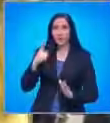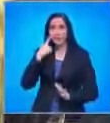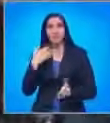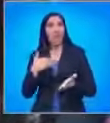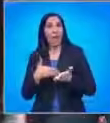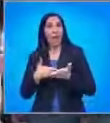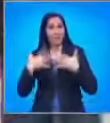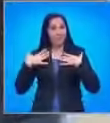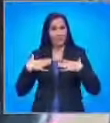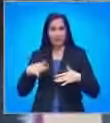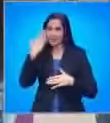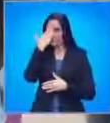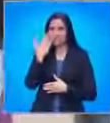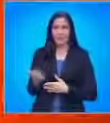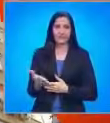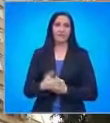антителата да се зачитат.